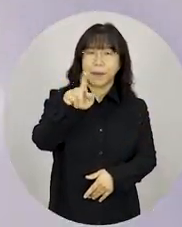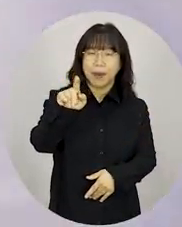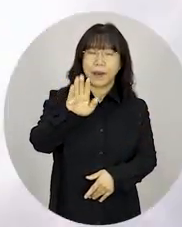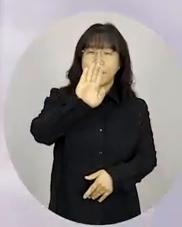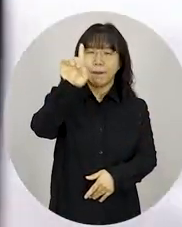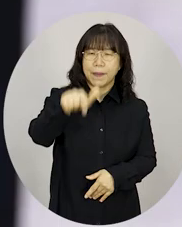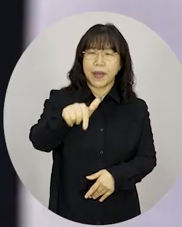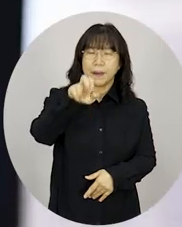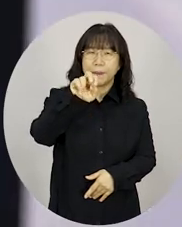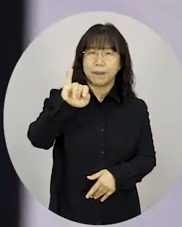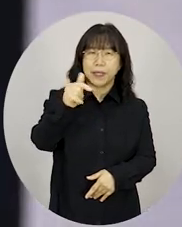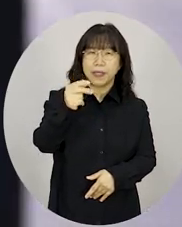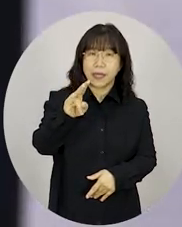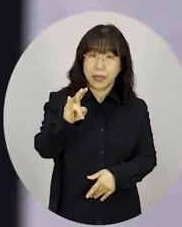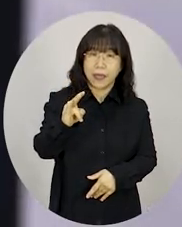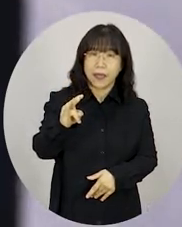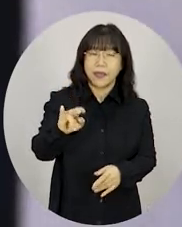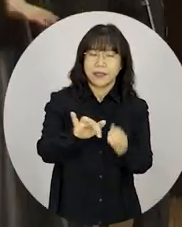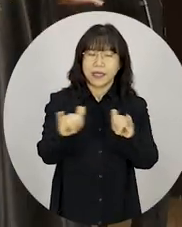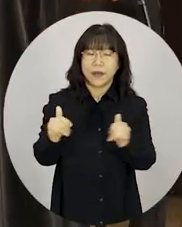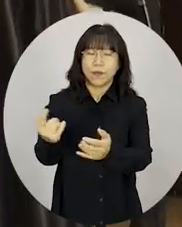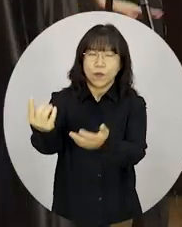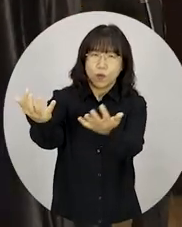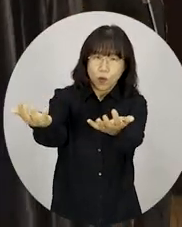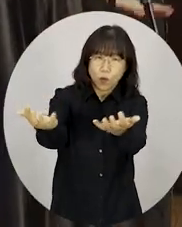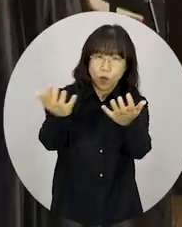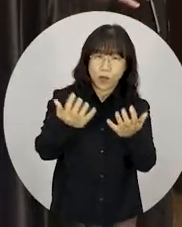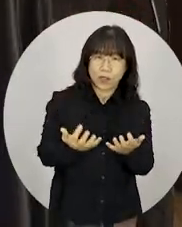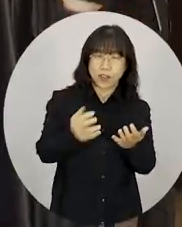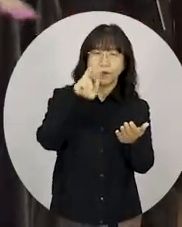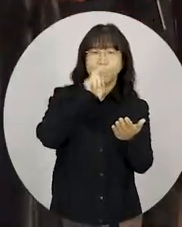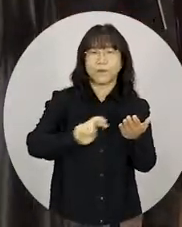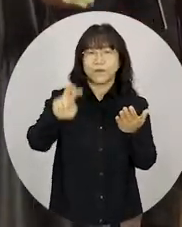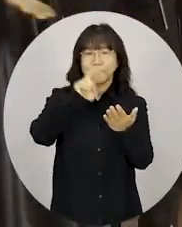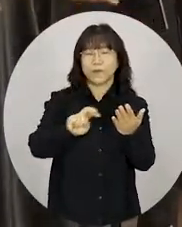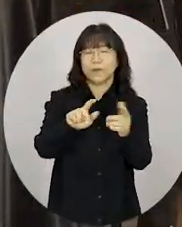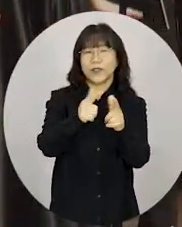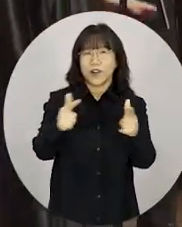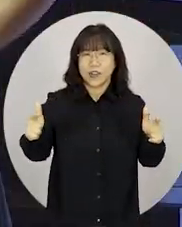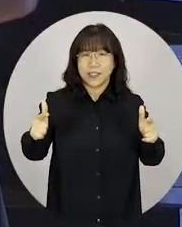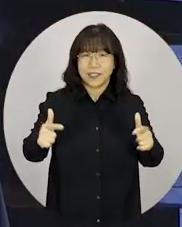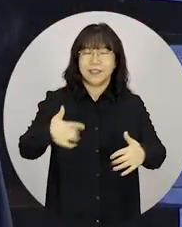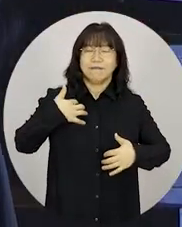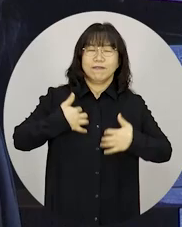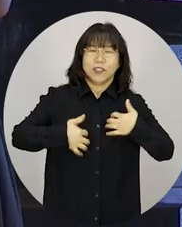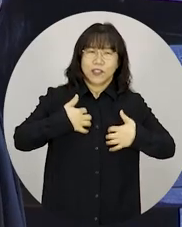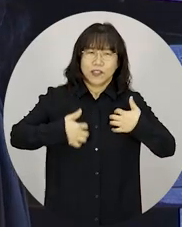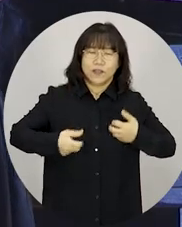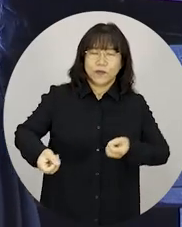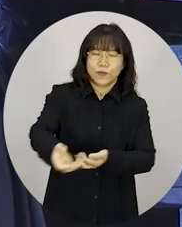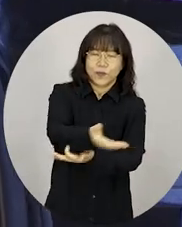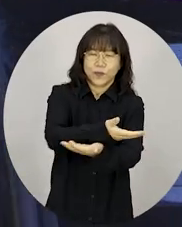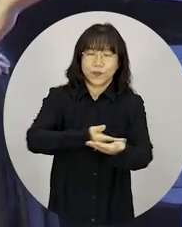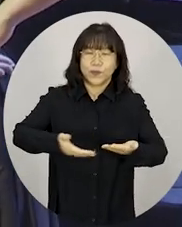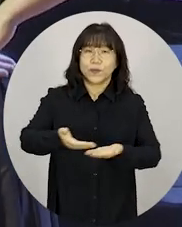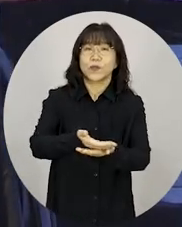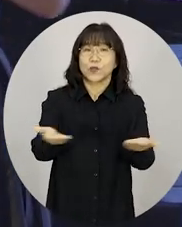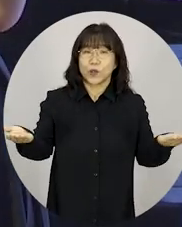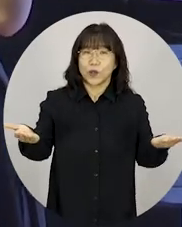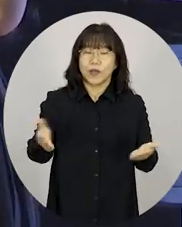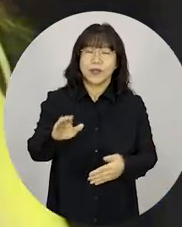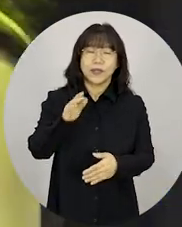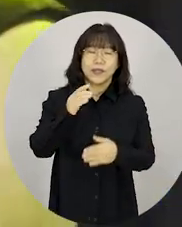빅마마 출신의 가수 박민혜가 나와 성악과 재즈, 대중가요를 아우르는 환상적인 하모니를